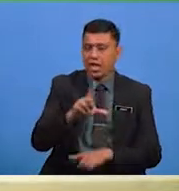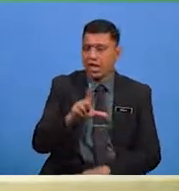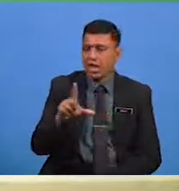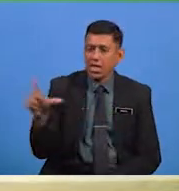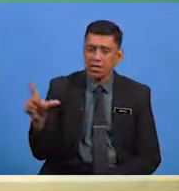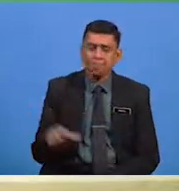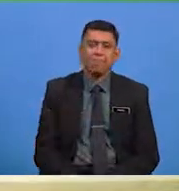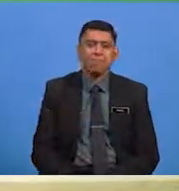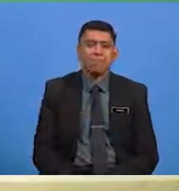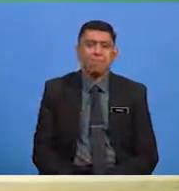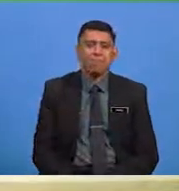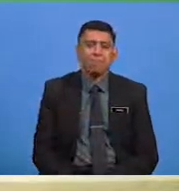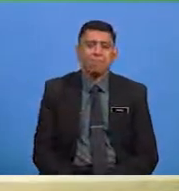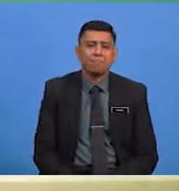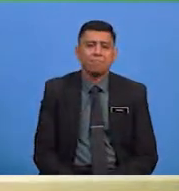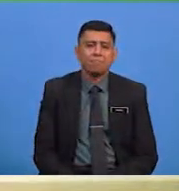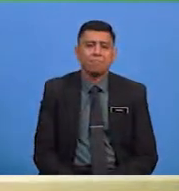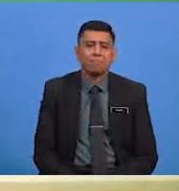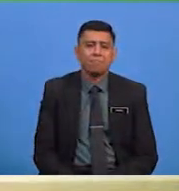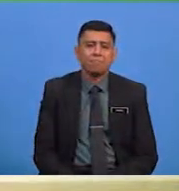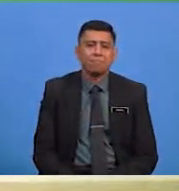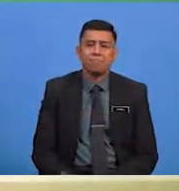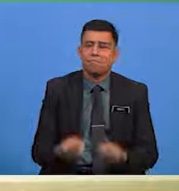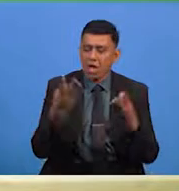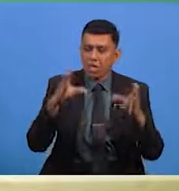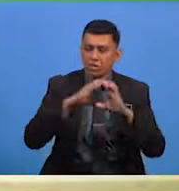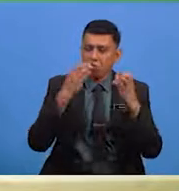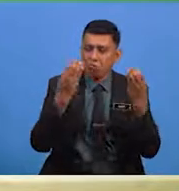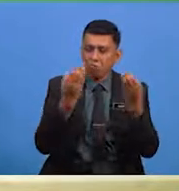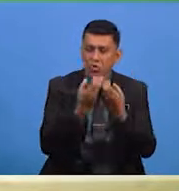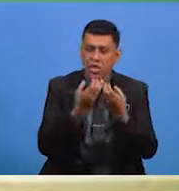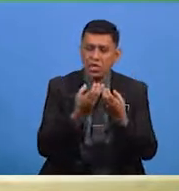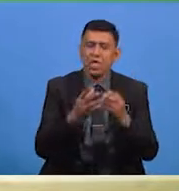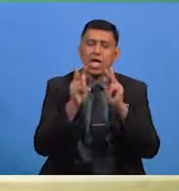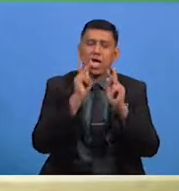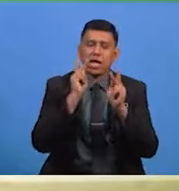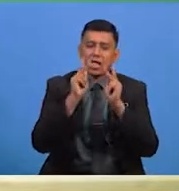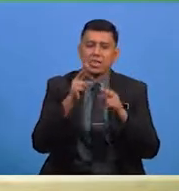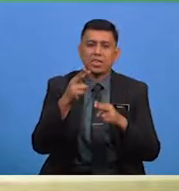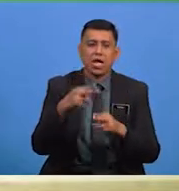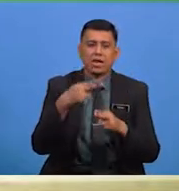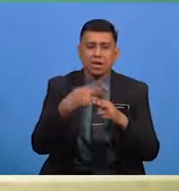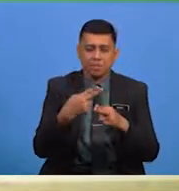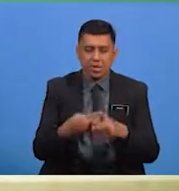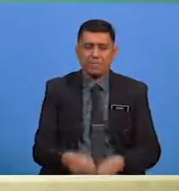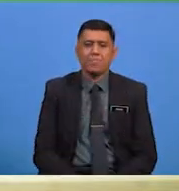Terdapat pelbagai jenis kategori frasa nama seperti